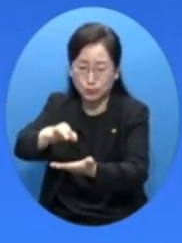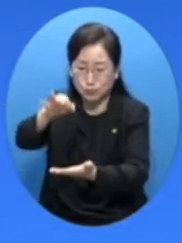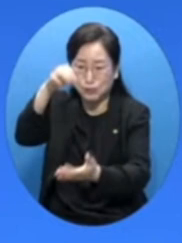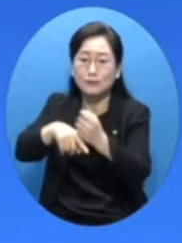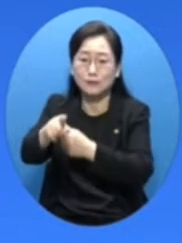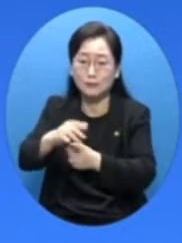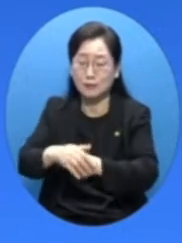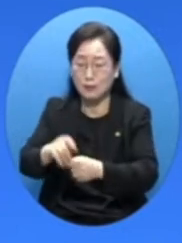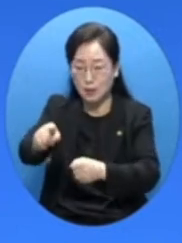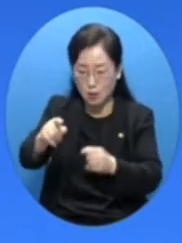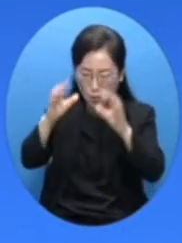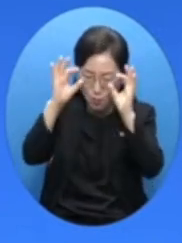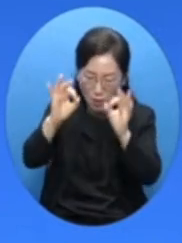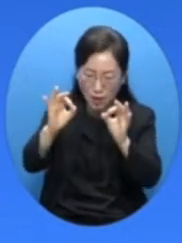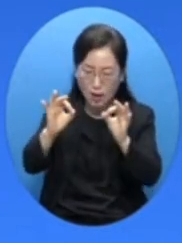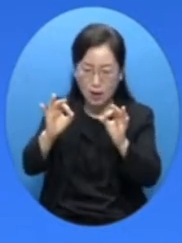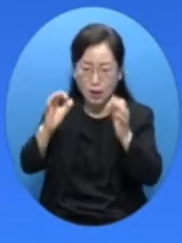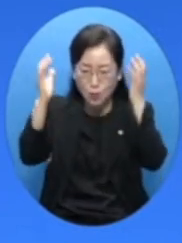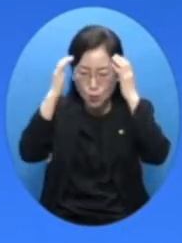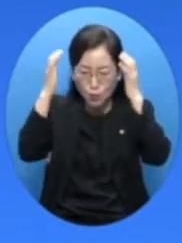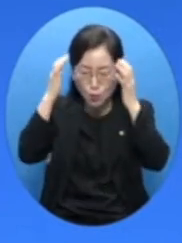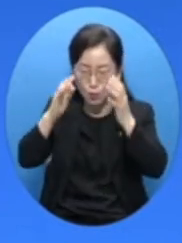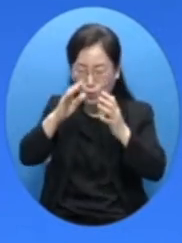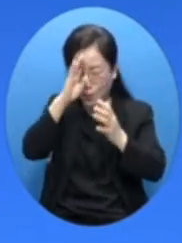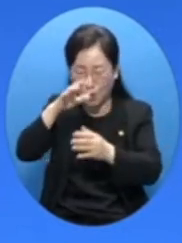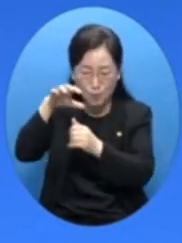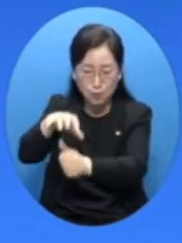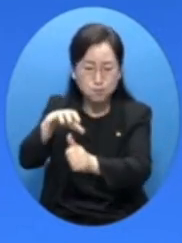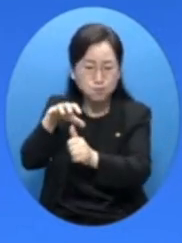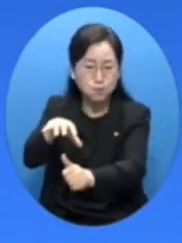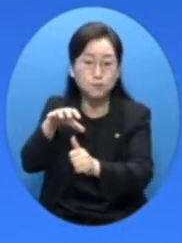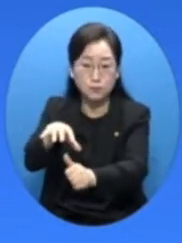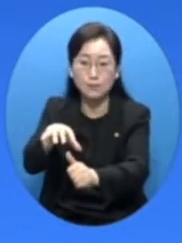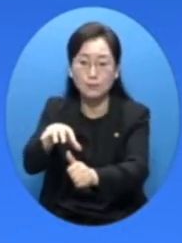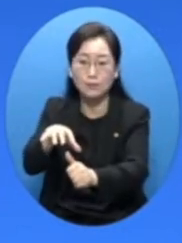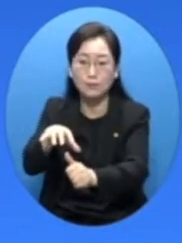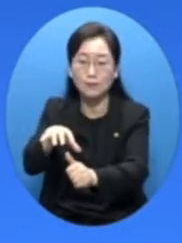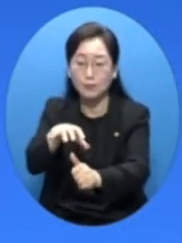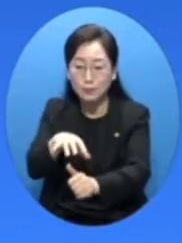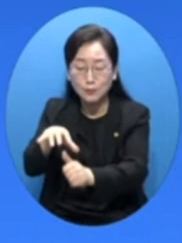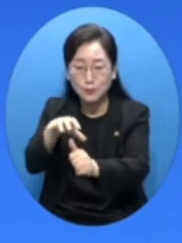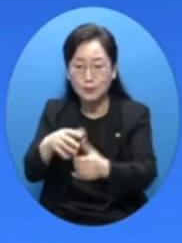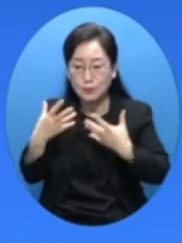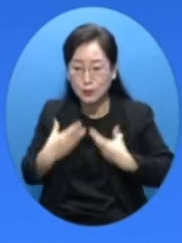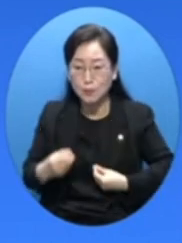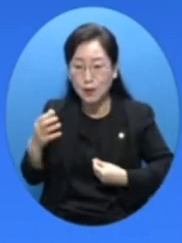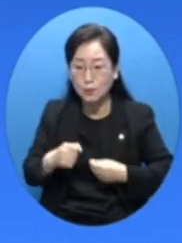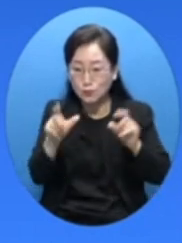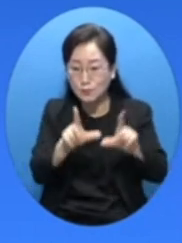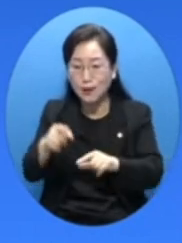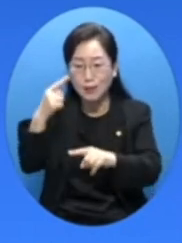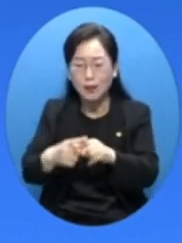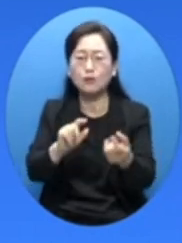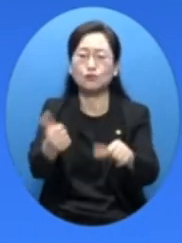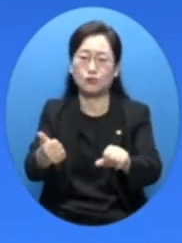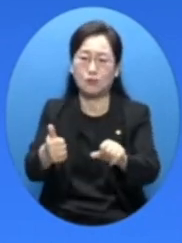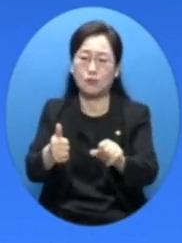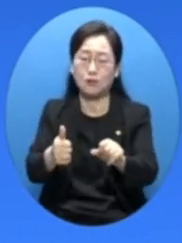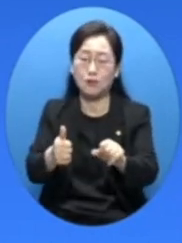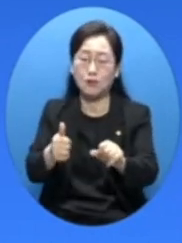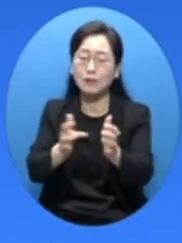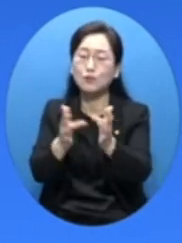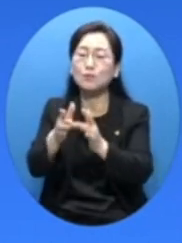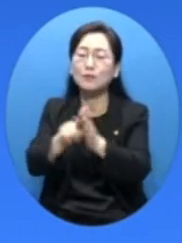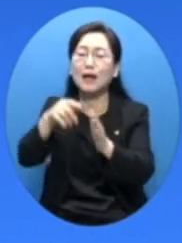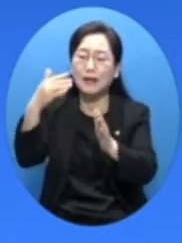괴로움이 그 삶을 꽉 붙잡고 있습니다. 그 죄에 눌려서 살다가 절망 가운데 살다 절망 가운데 죽어가는 것이 예수를 믿지 않은 사람들의